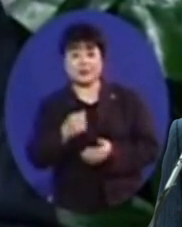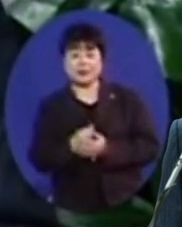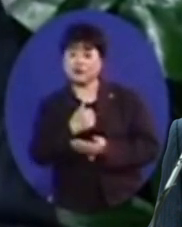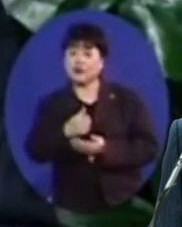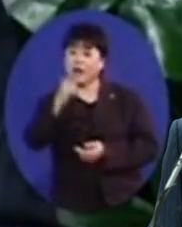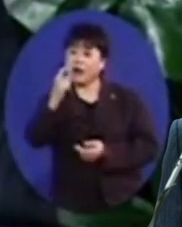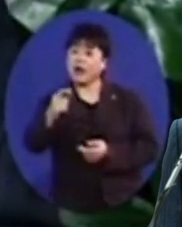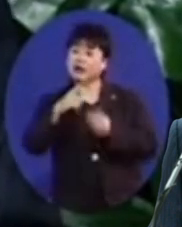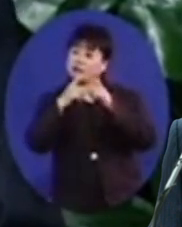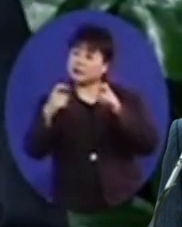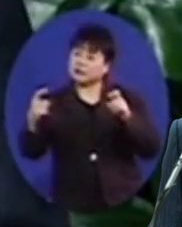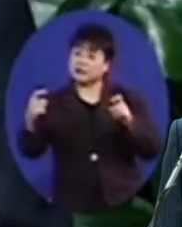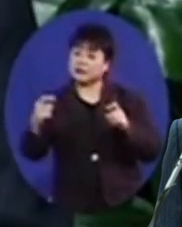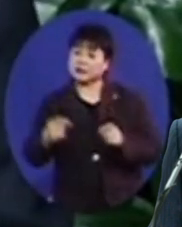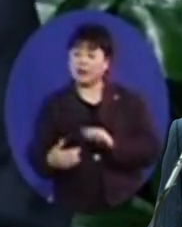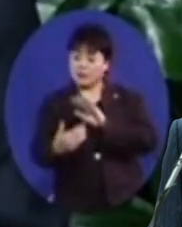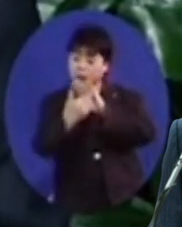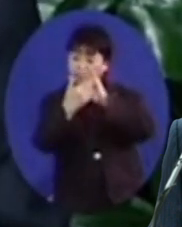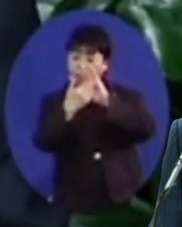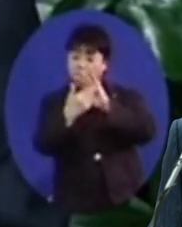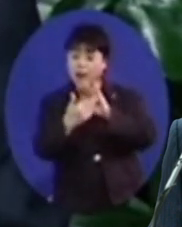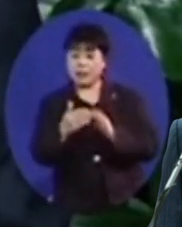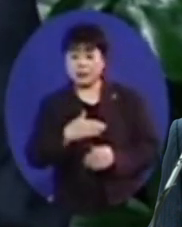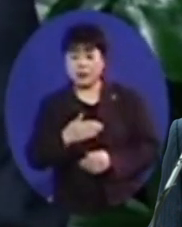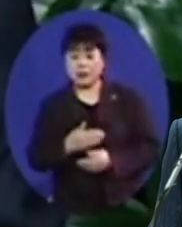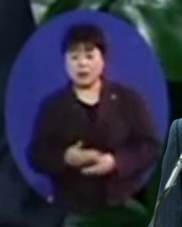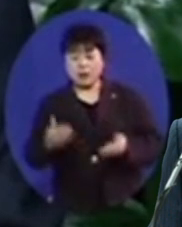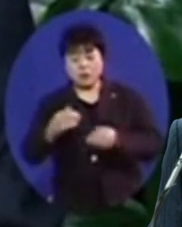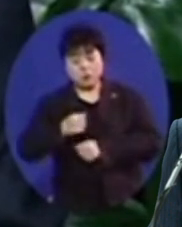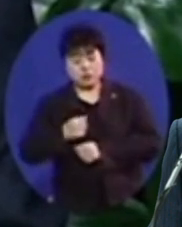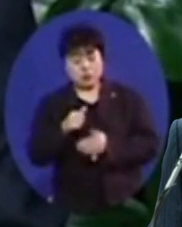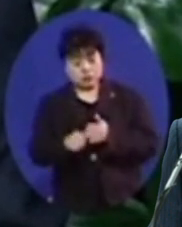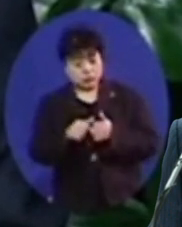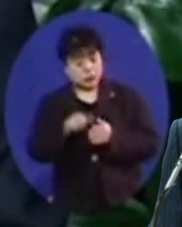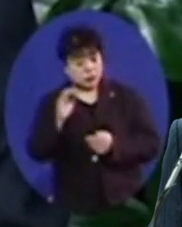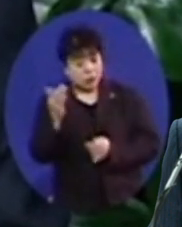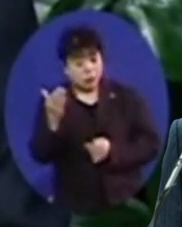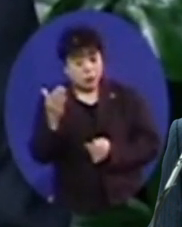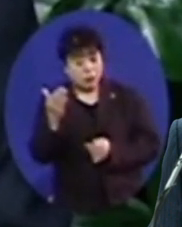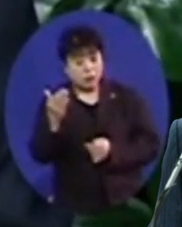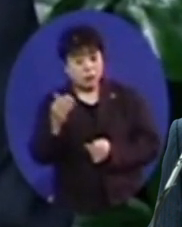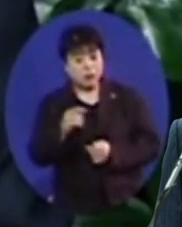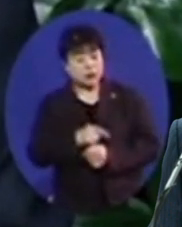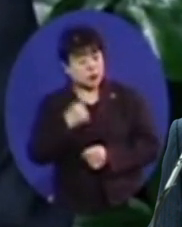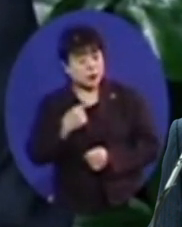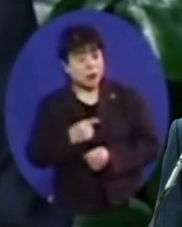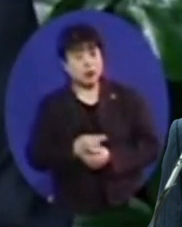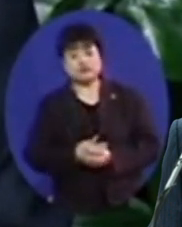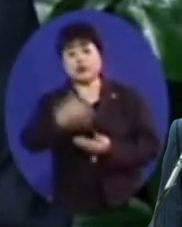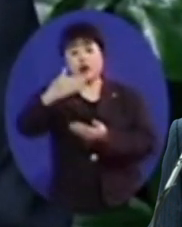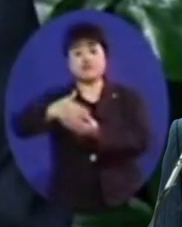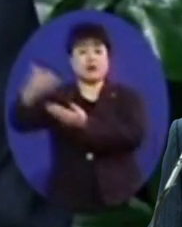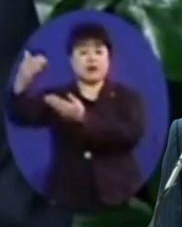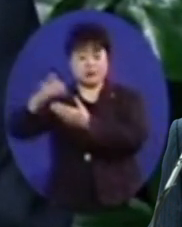강한 성이요 나의 방패와 병기가 되니 너희 원수가 어떻게 하겠냐 물러가라.